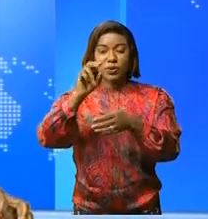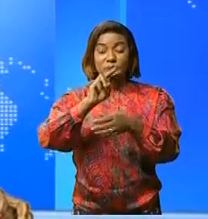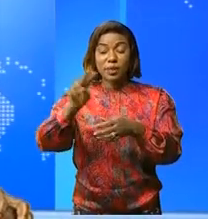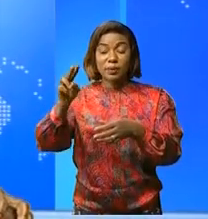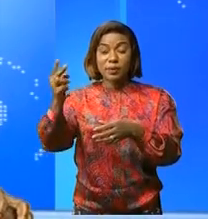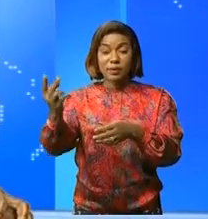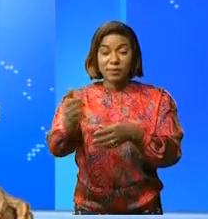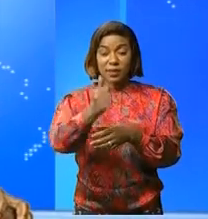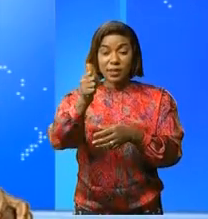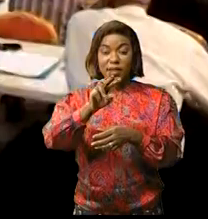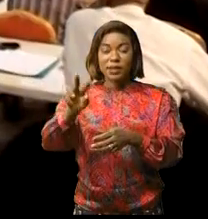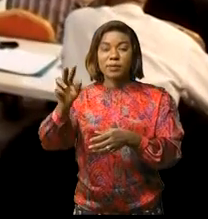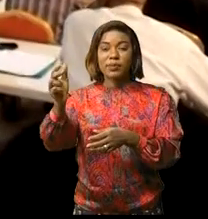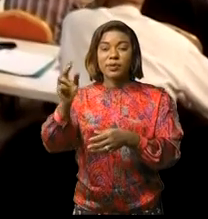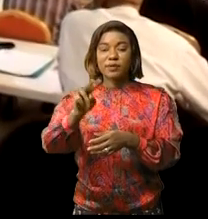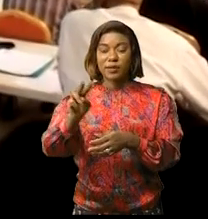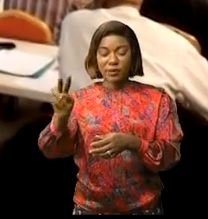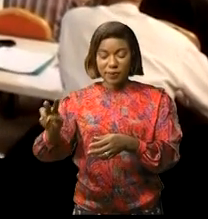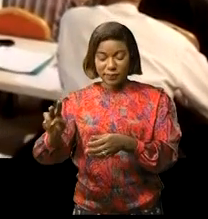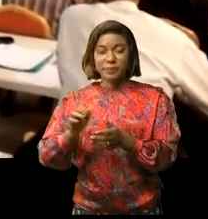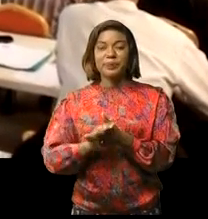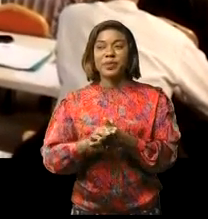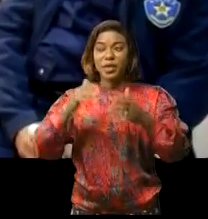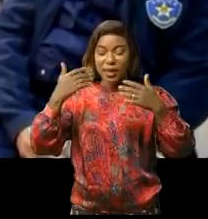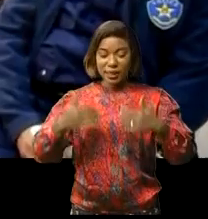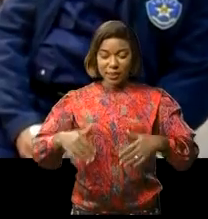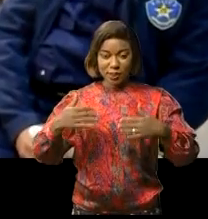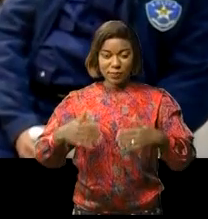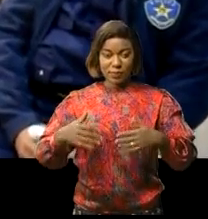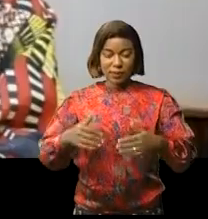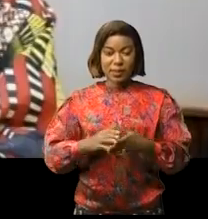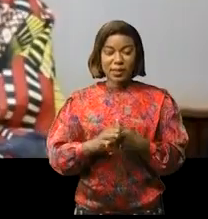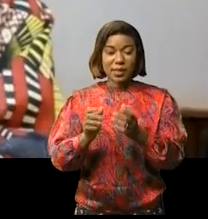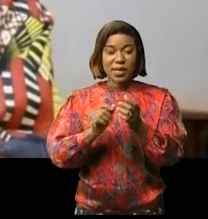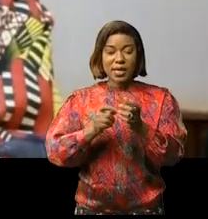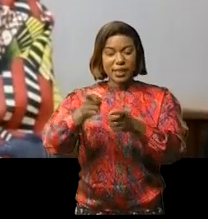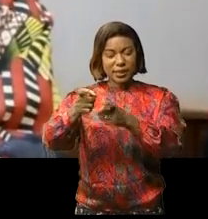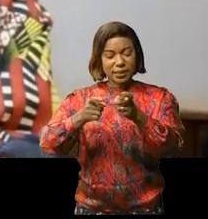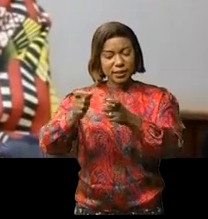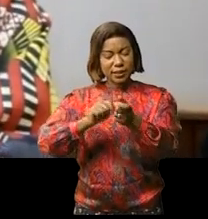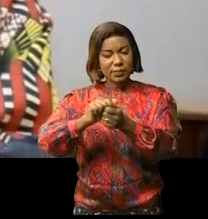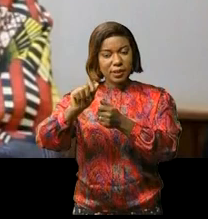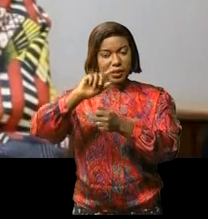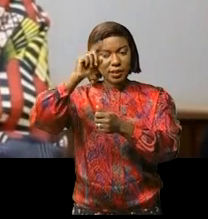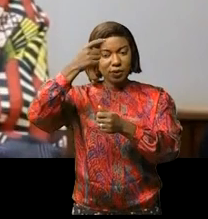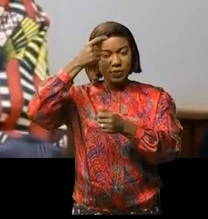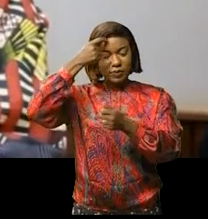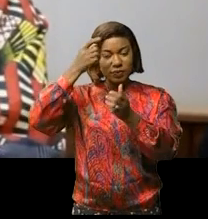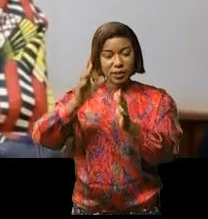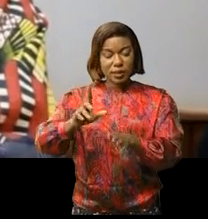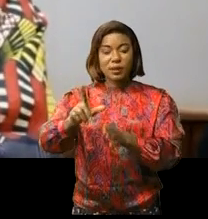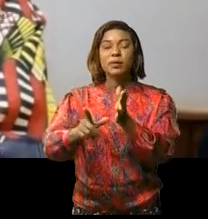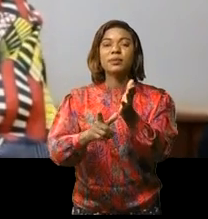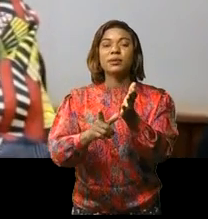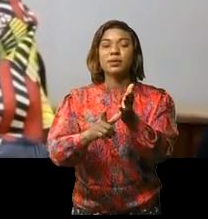2021-2022. La cérémonie a été présidée par la gouverneure de province ad intérim Jeannette Longa Moussamba